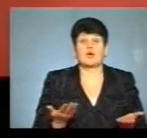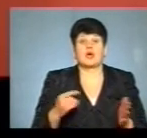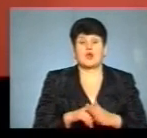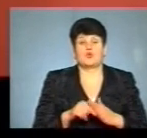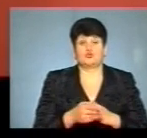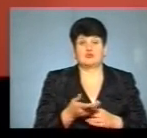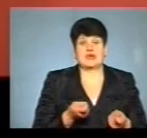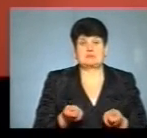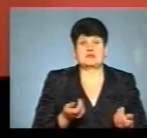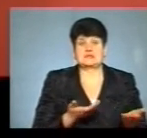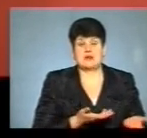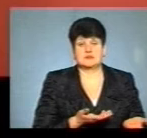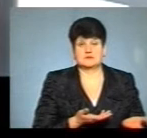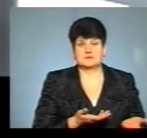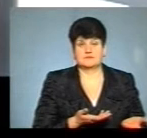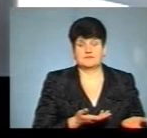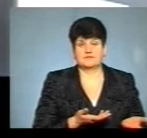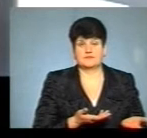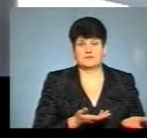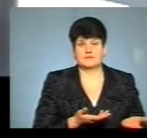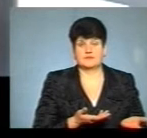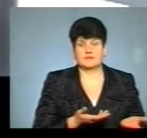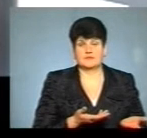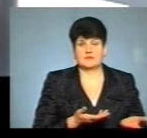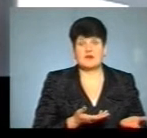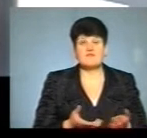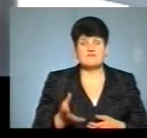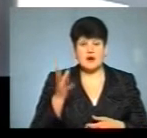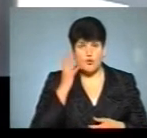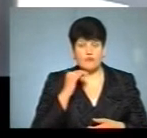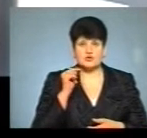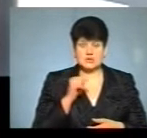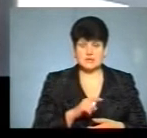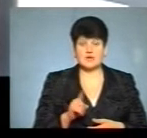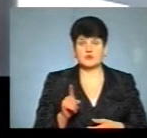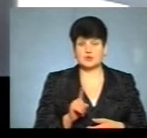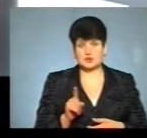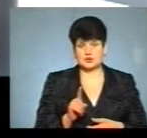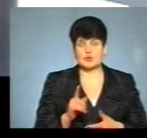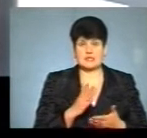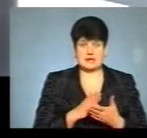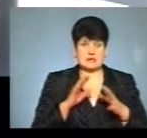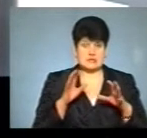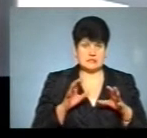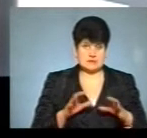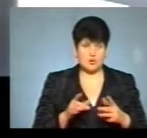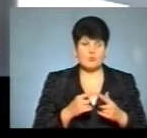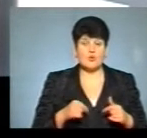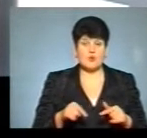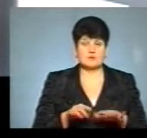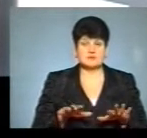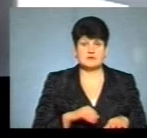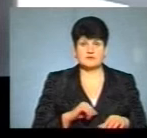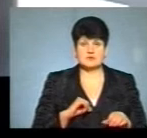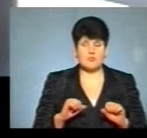і адміністрації, обласної ради? За що проголосували? Враховуючи те, що є закон про органи місцевого самоврядування,